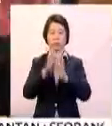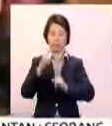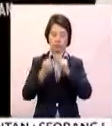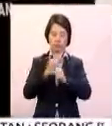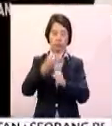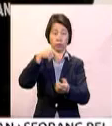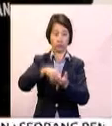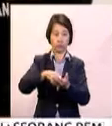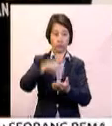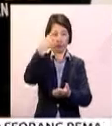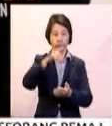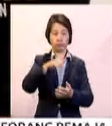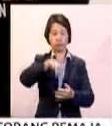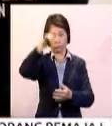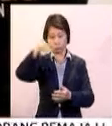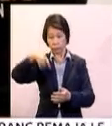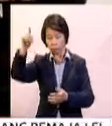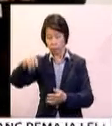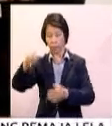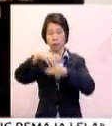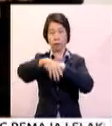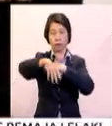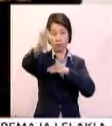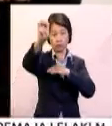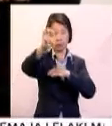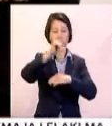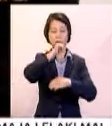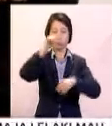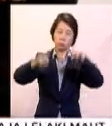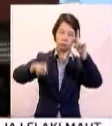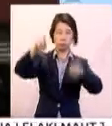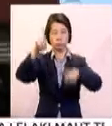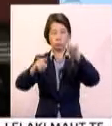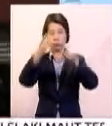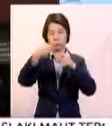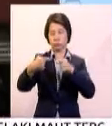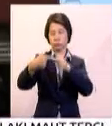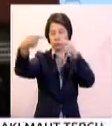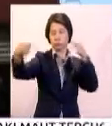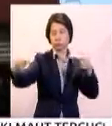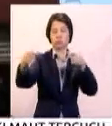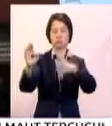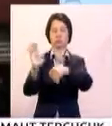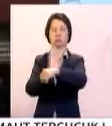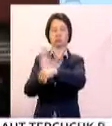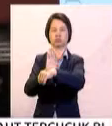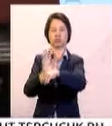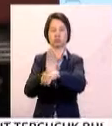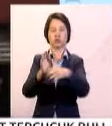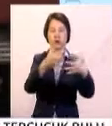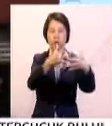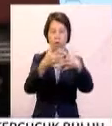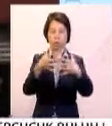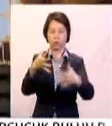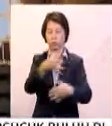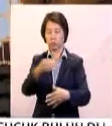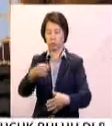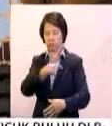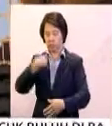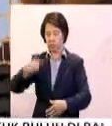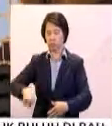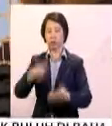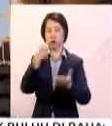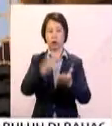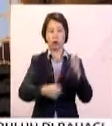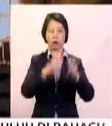ini bagi unjuran eksport pula ia dijangka tidak menentu berikutan ketegangan perdagangan antara Amerika dengan China dan